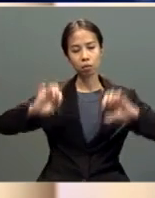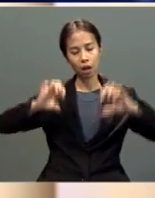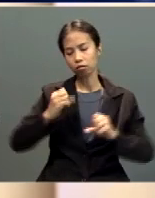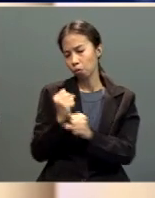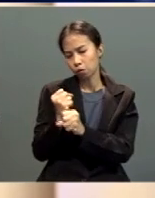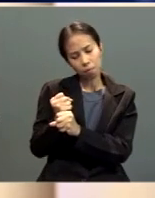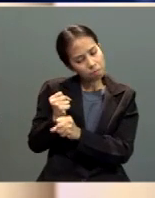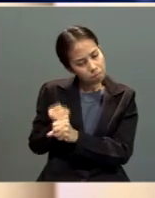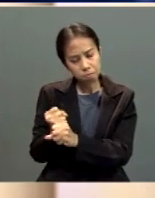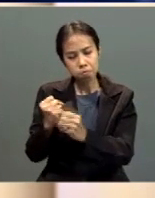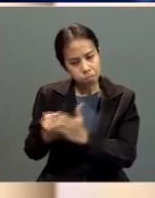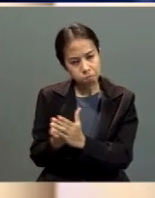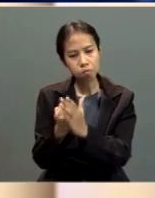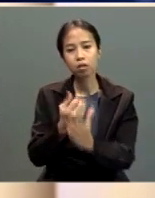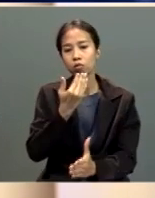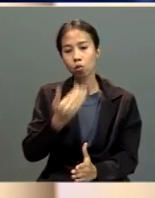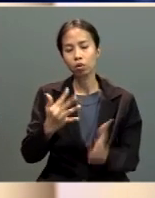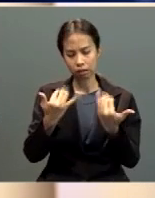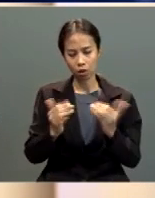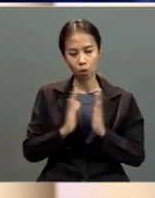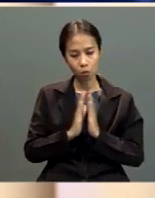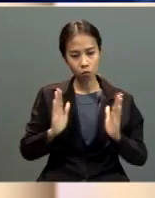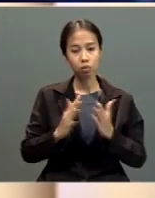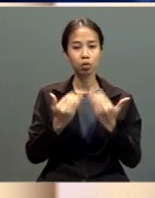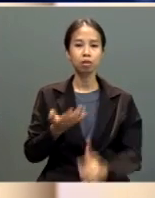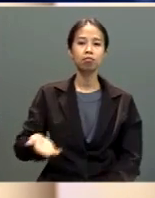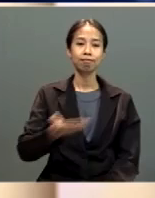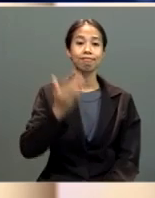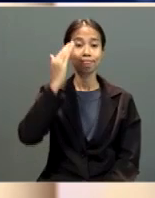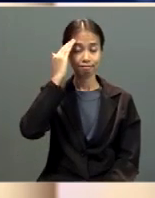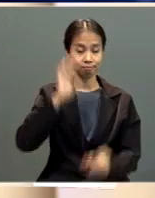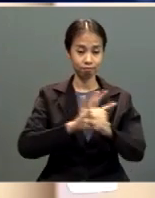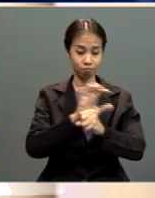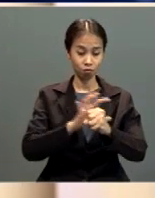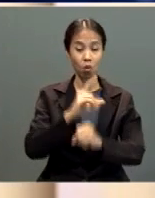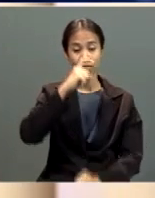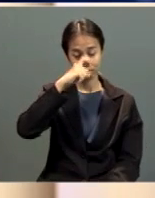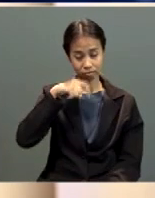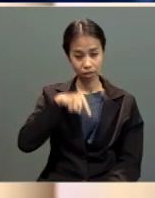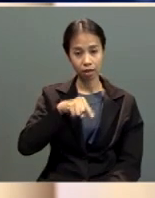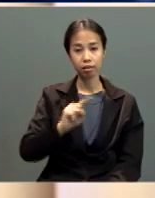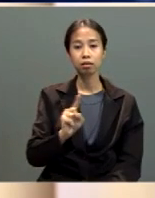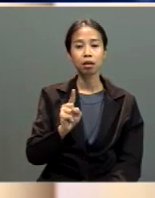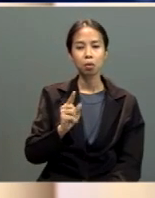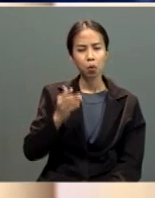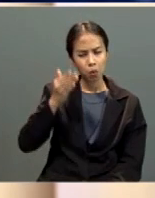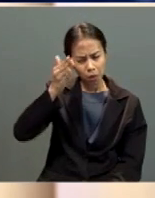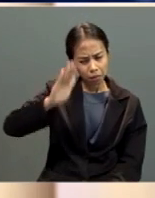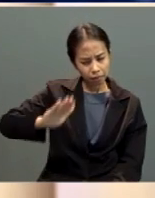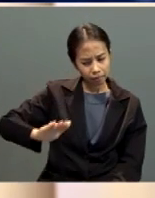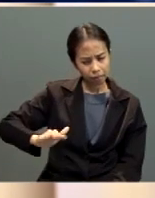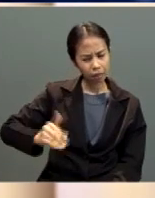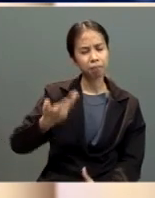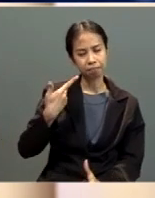ขอขอบคุณท่านที่นี้ด้วยวันนี้เราก็ทราบดีอยู่แล้วว่าสถานการณ์โรคโควิด-19 ของประเทศไทยนั้นมีแนวโน้มการระบาดลดลงอย่างต่